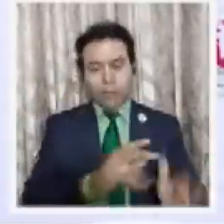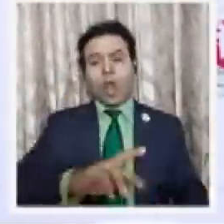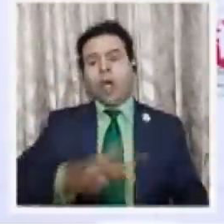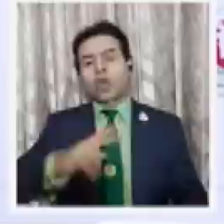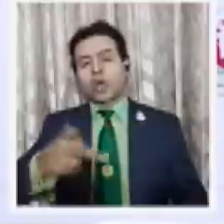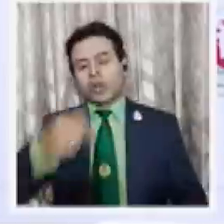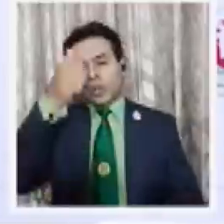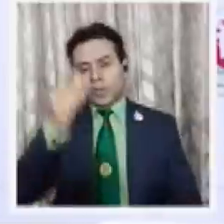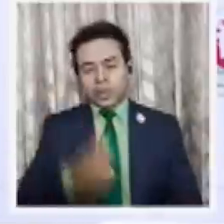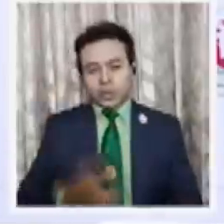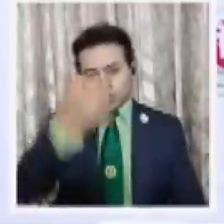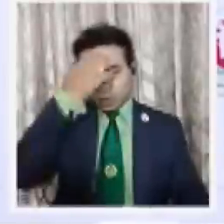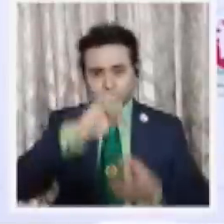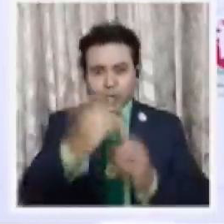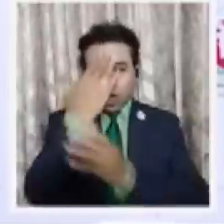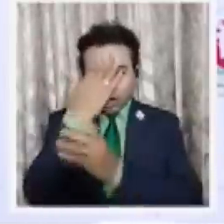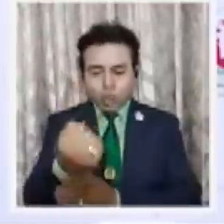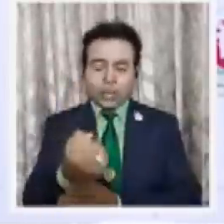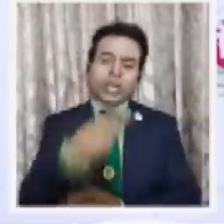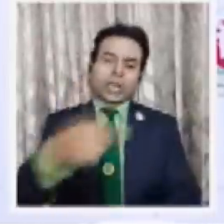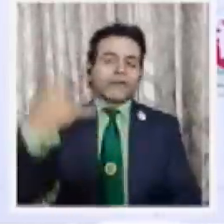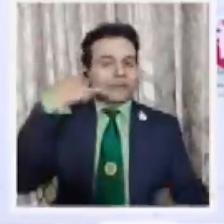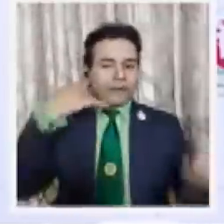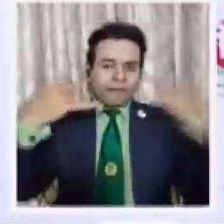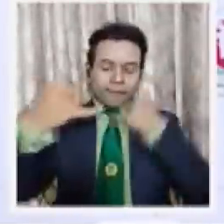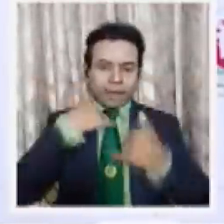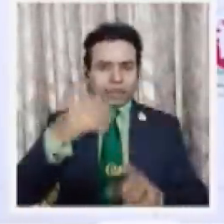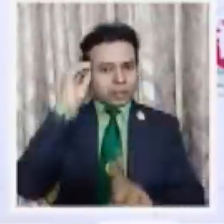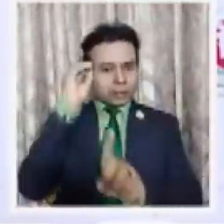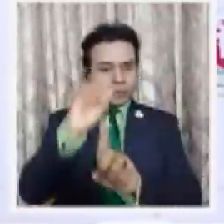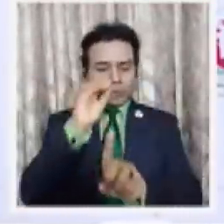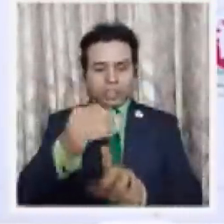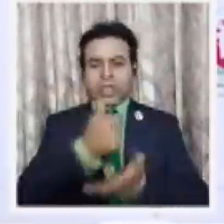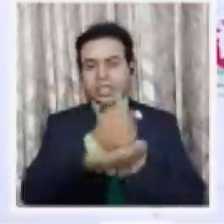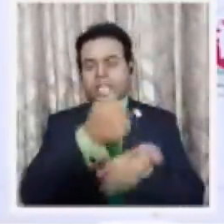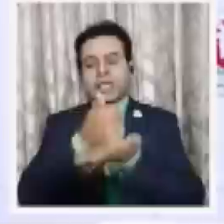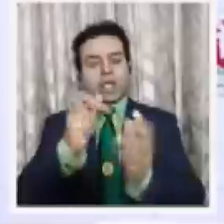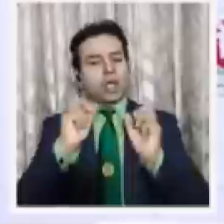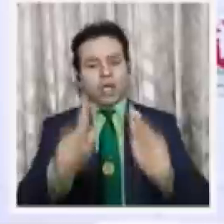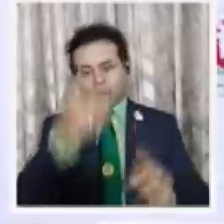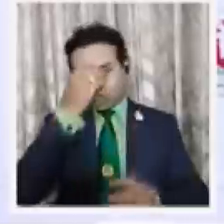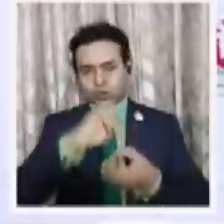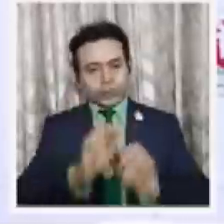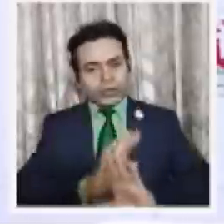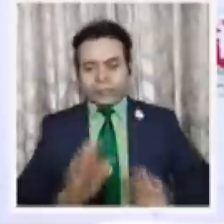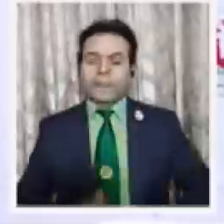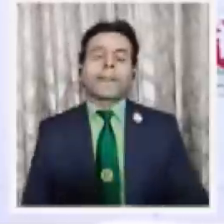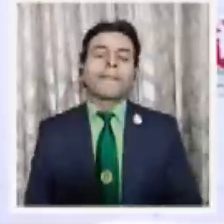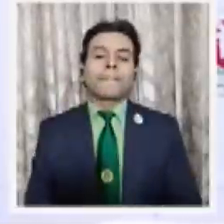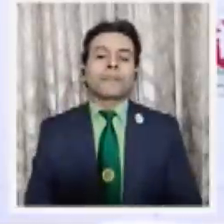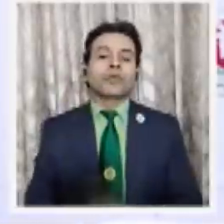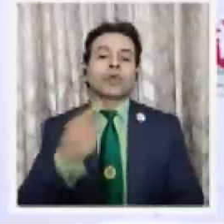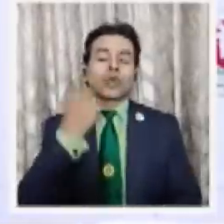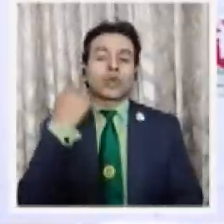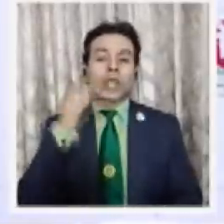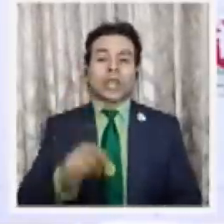পূর্বে উল্লেখিত যে ফোন কলের কথা বলা হচ্ছে, এইখানে COVID-19 ছাড়াও যে কোনো ধরনের স্বাস্থ্য বিষয়ক ফোন